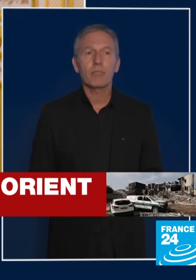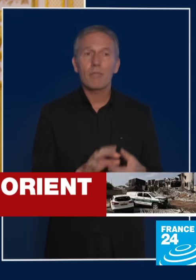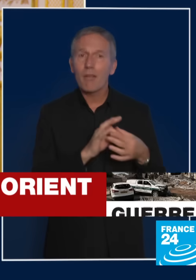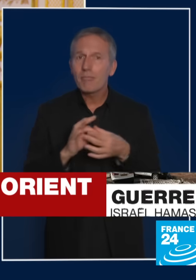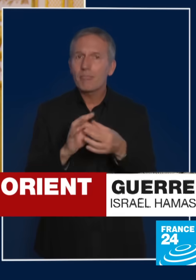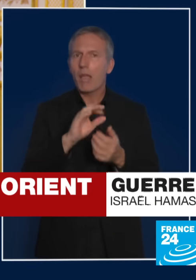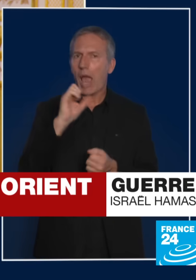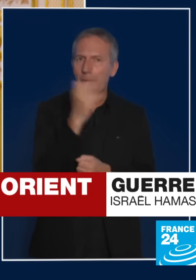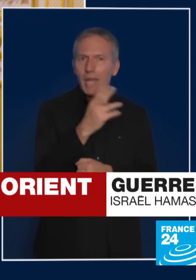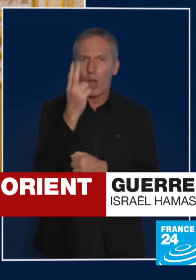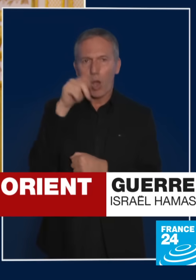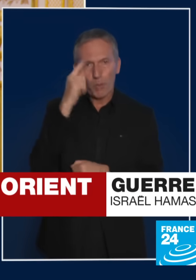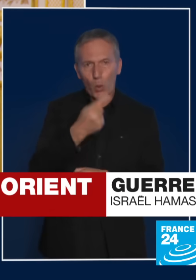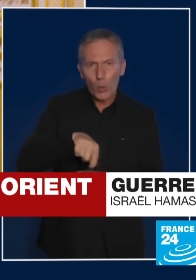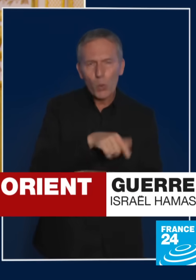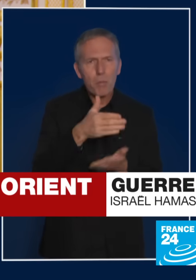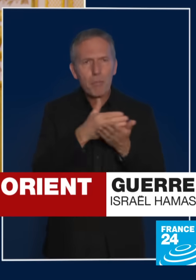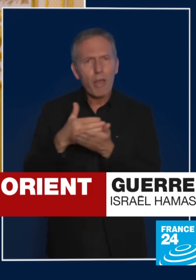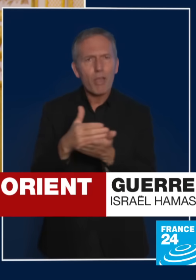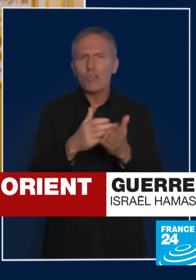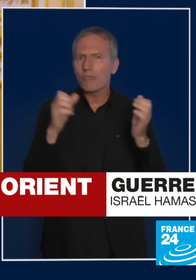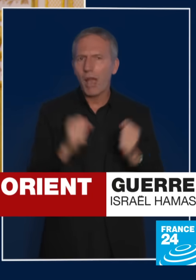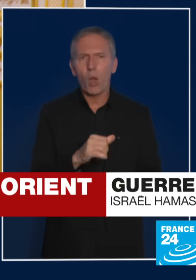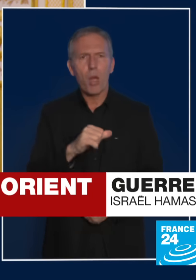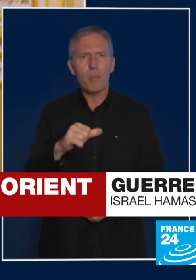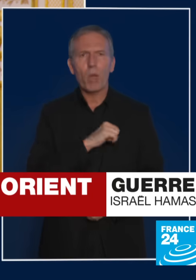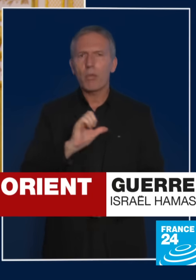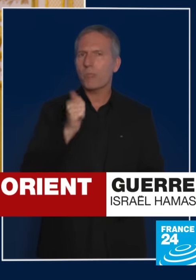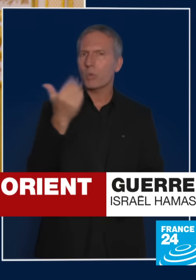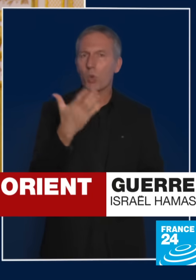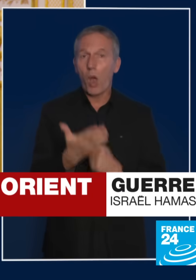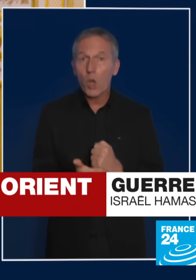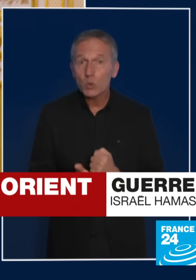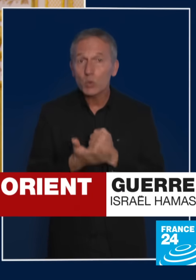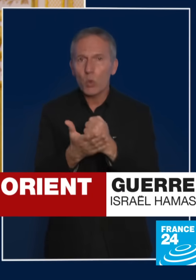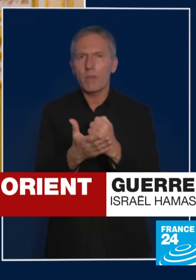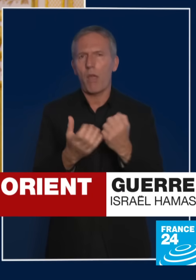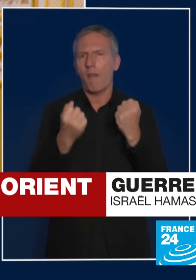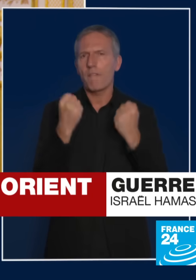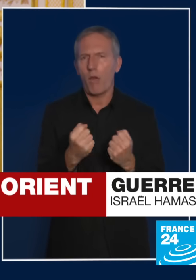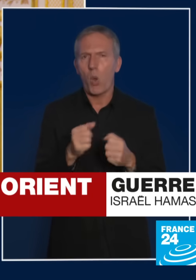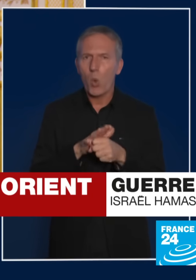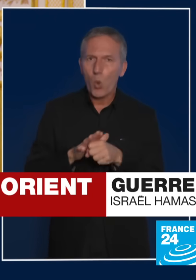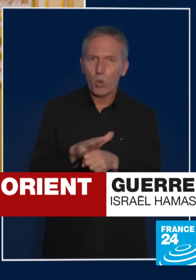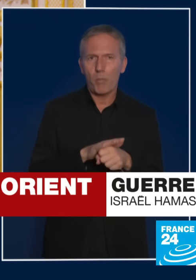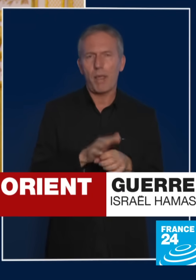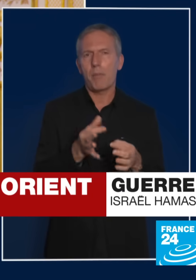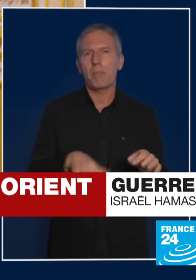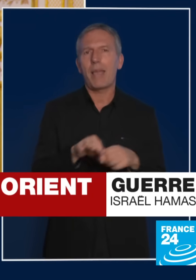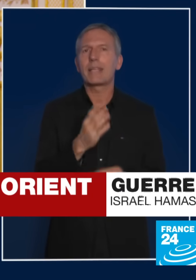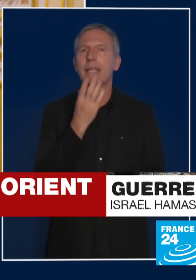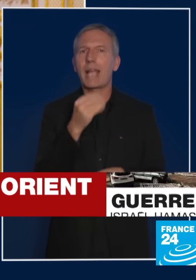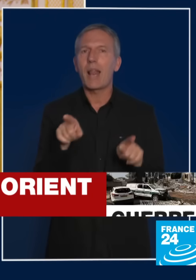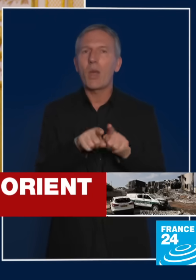américains nous partageons les mêmes priorité apporter un soutien ferme et complet à Israël